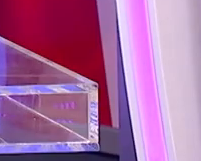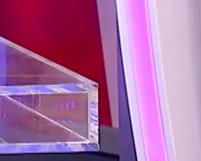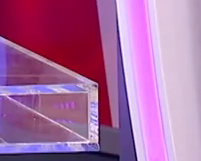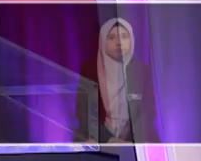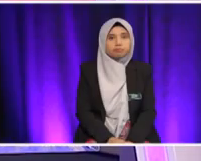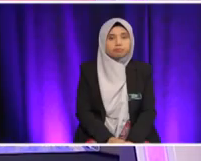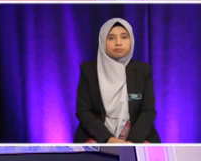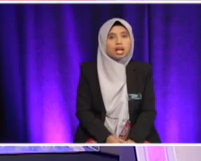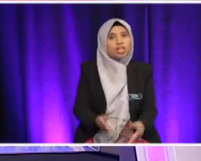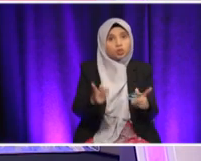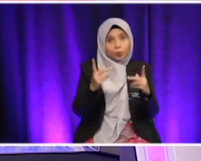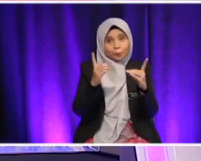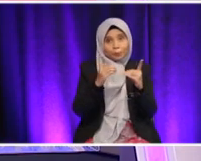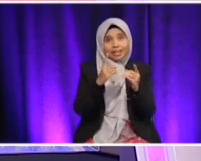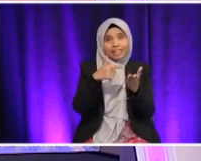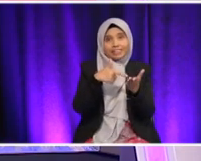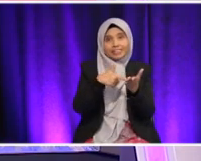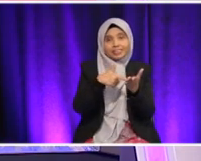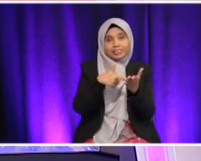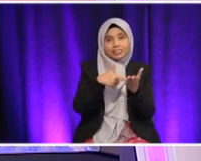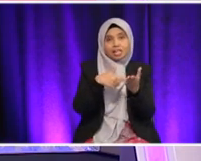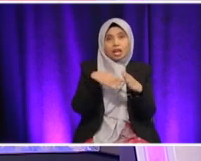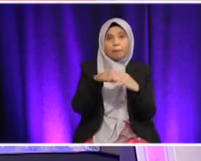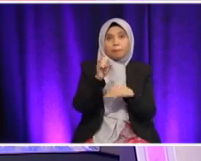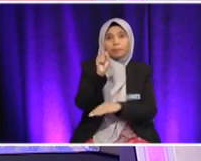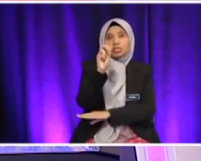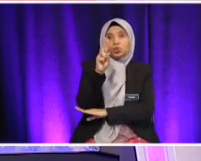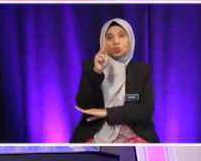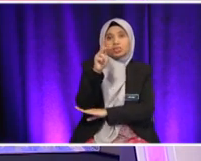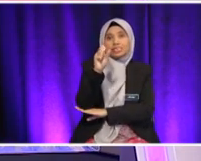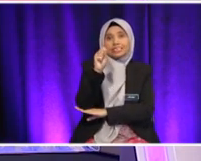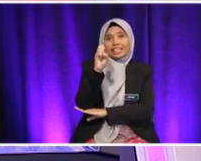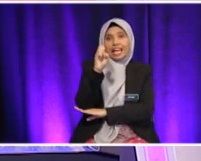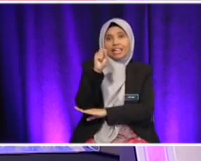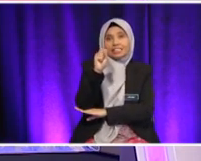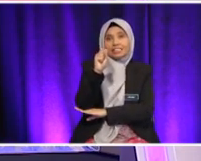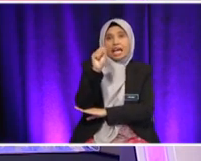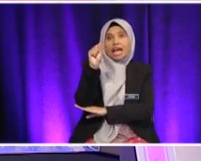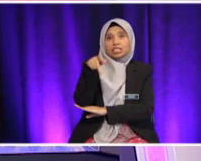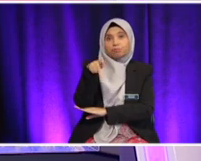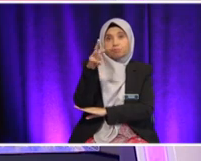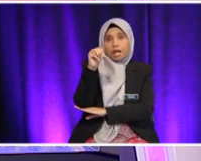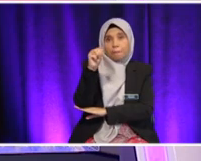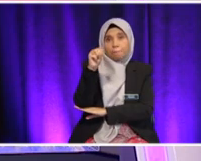kembali semula menonton sukses SPM double 22 bagi mata pelajaran